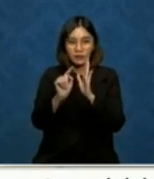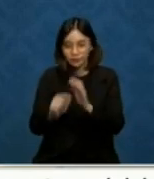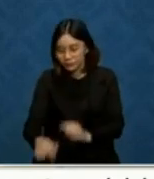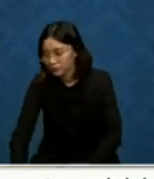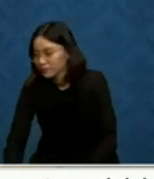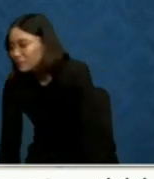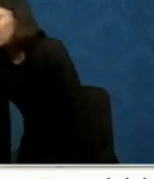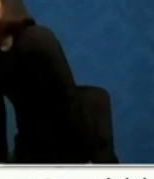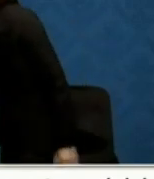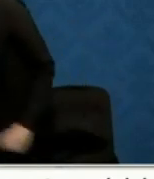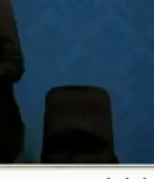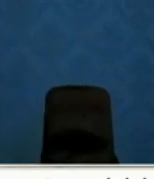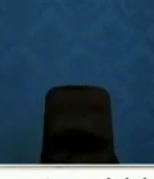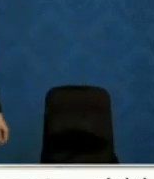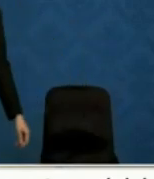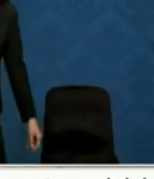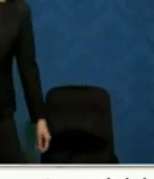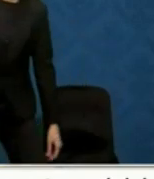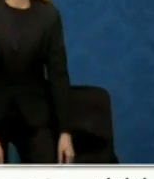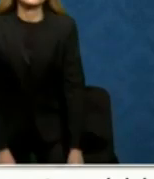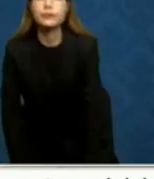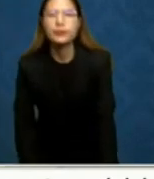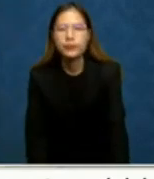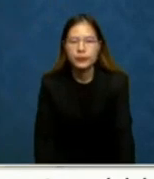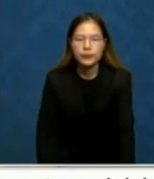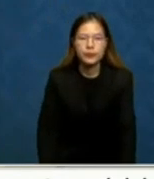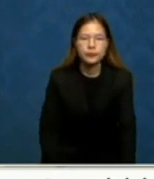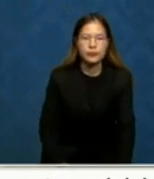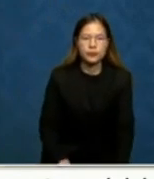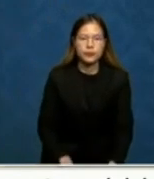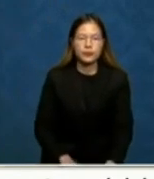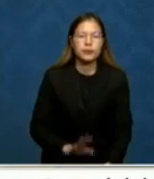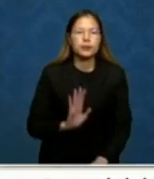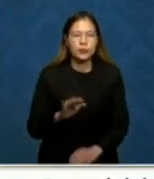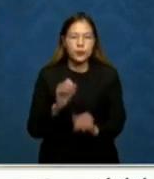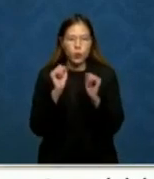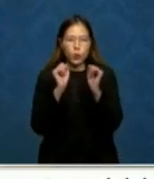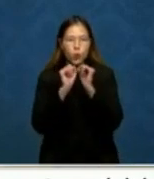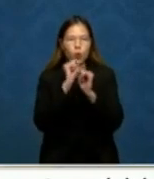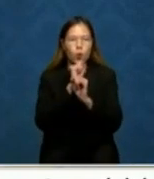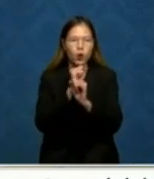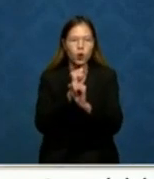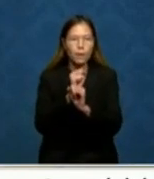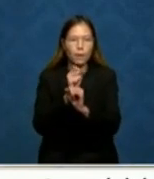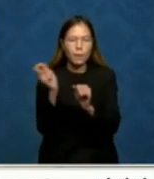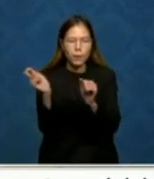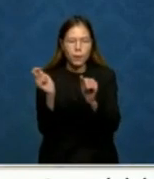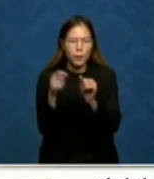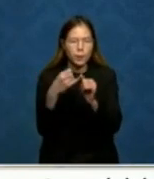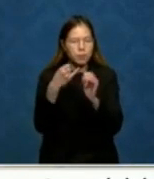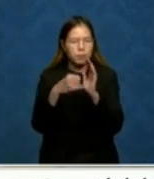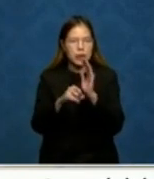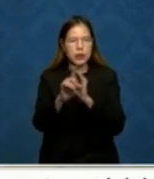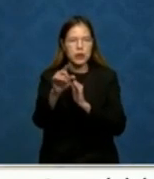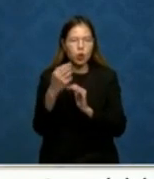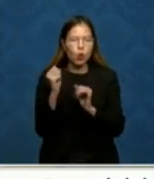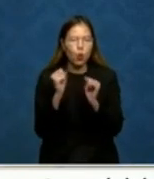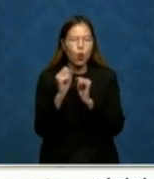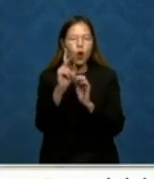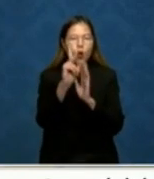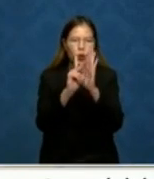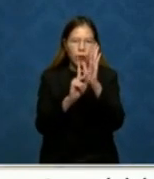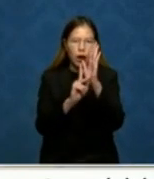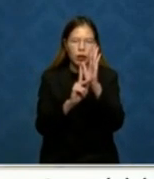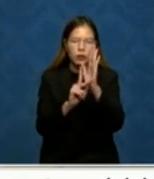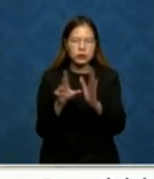ครับว่าอาชญากรที่กลัวการกระทำความผิดเนี่ยส่วนใหญ่เขากลัวการบังคับใช้กฎหมายที่เคร่งครัด